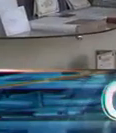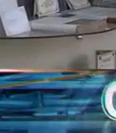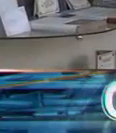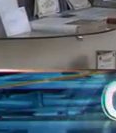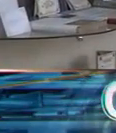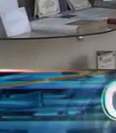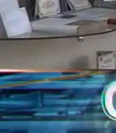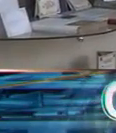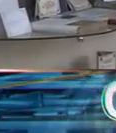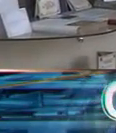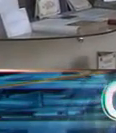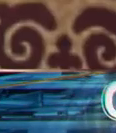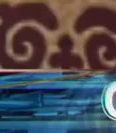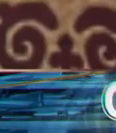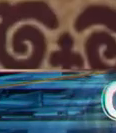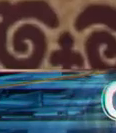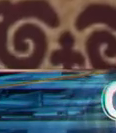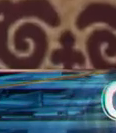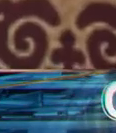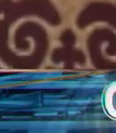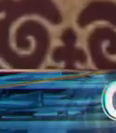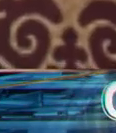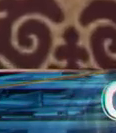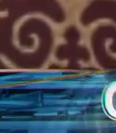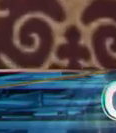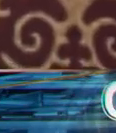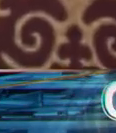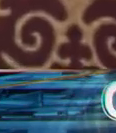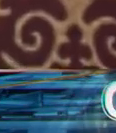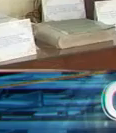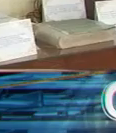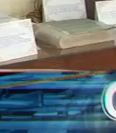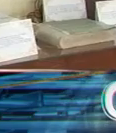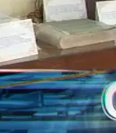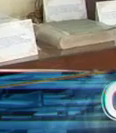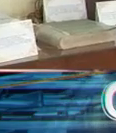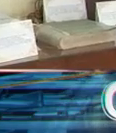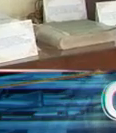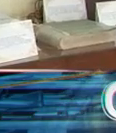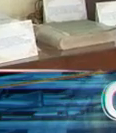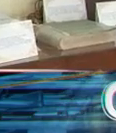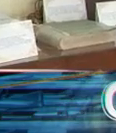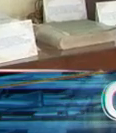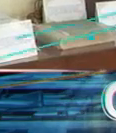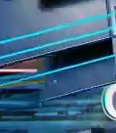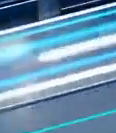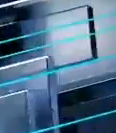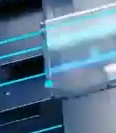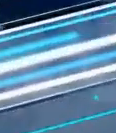Источник знаний. Литературный фонд к 175-летию со дня рождения Абая пополнился новыми произведениями.